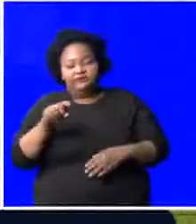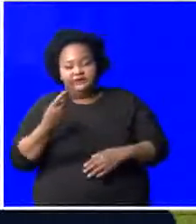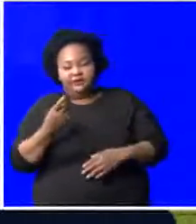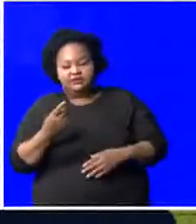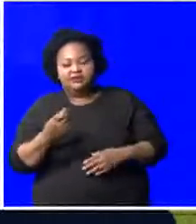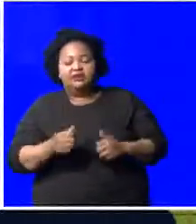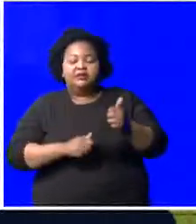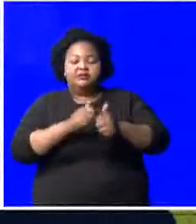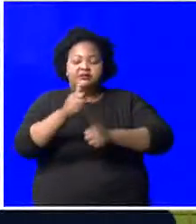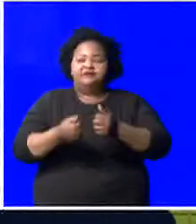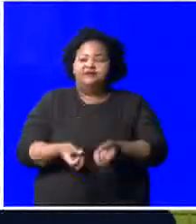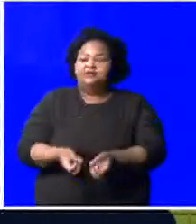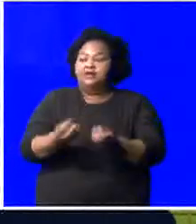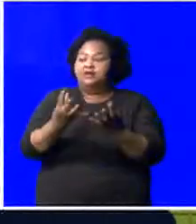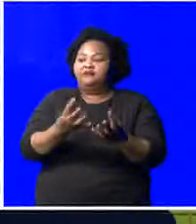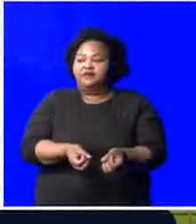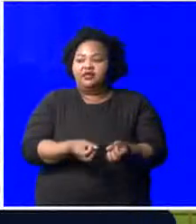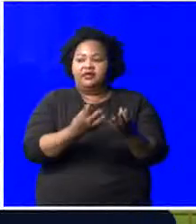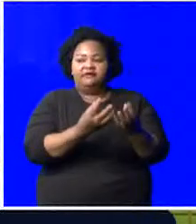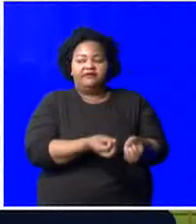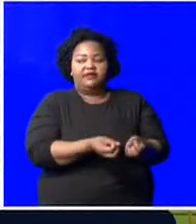Nkosi Dlamini wena wekunene.